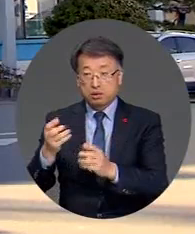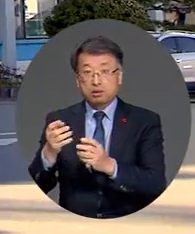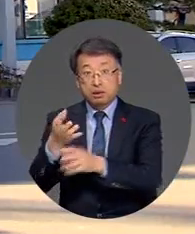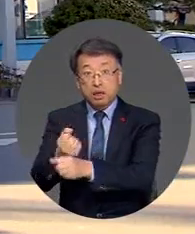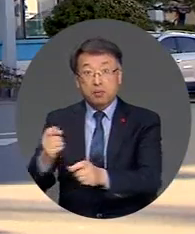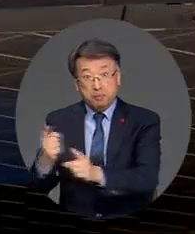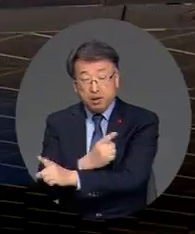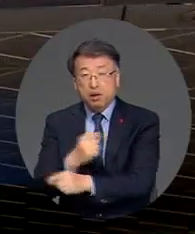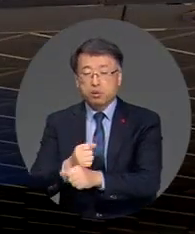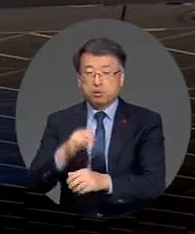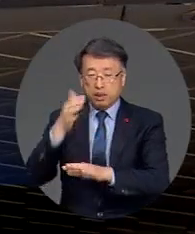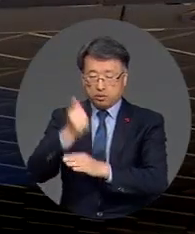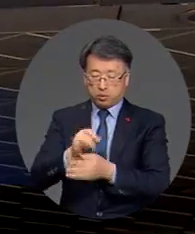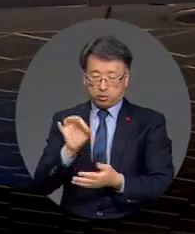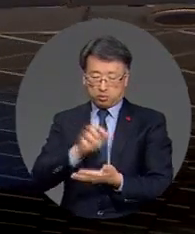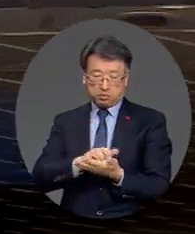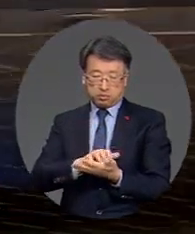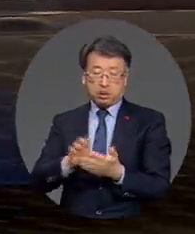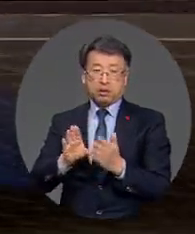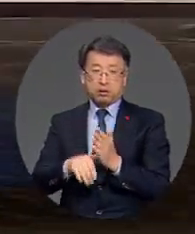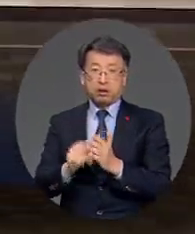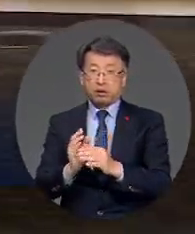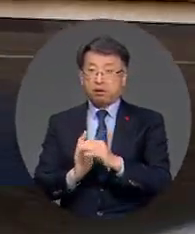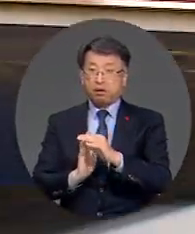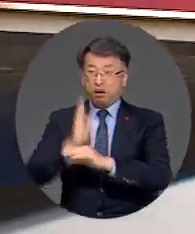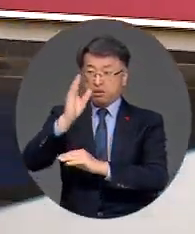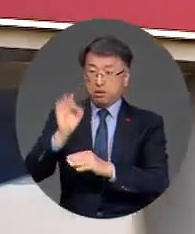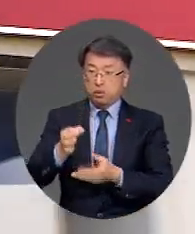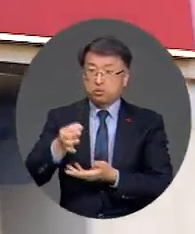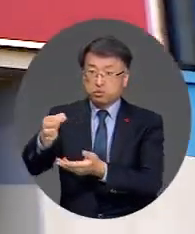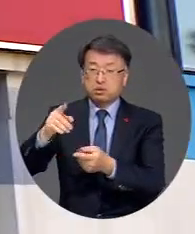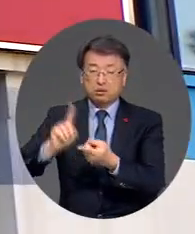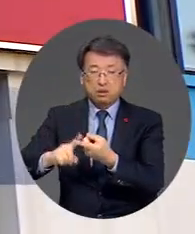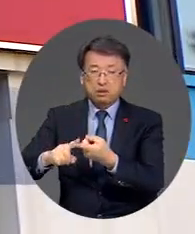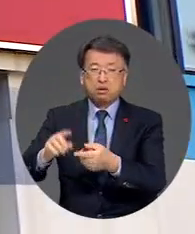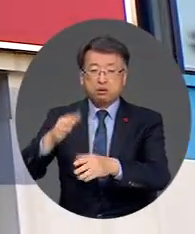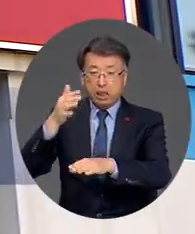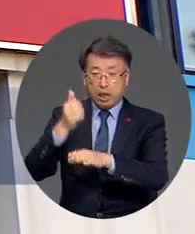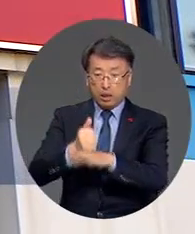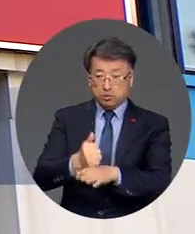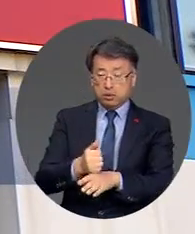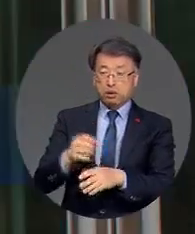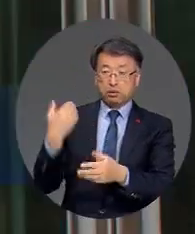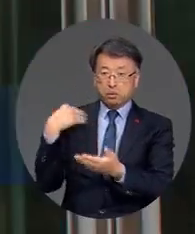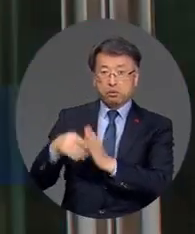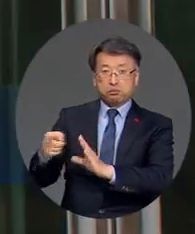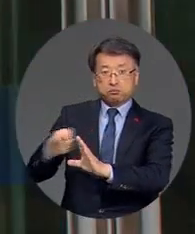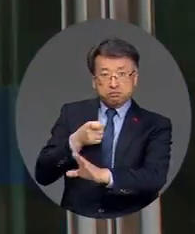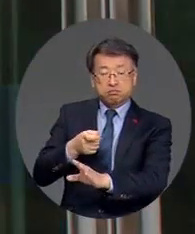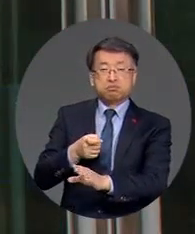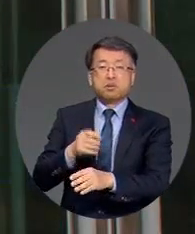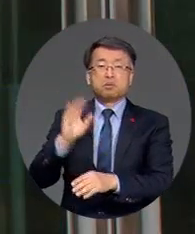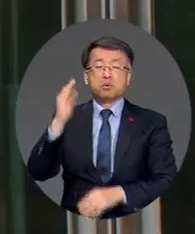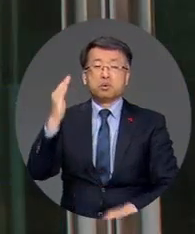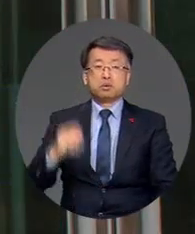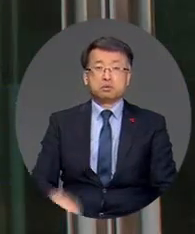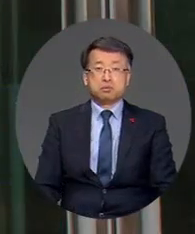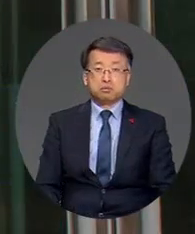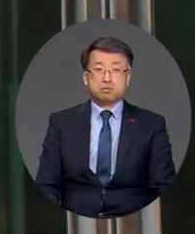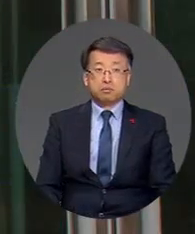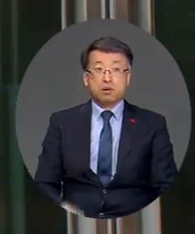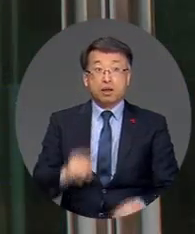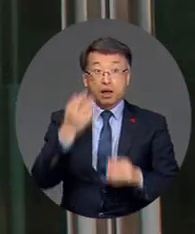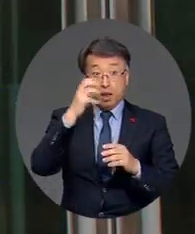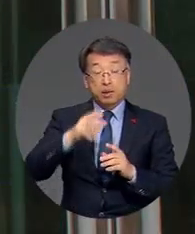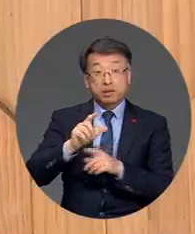하고 정산을 하게 되면 과지급되었다라고 생각하는 덤프운반 비용이 회수되는 것과 같은. 한편